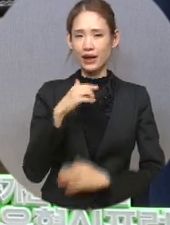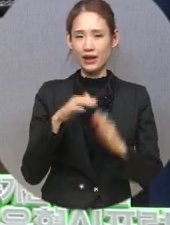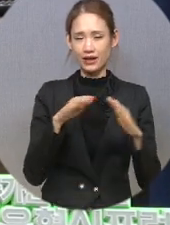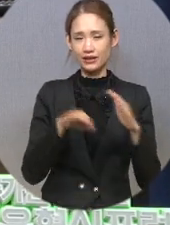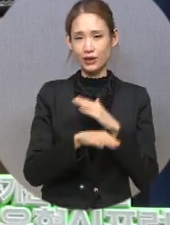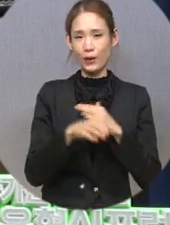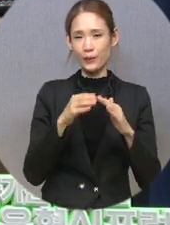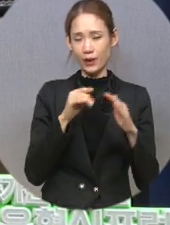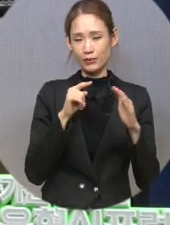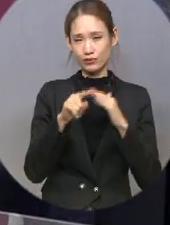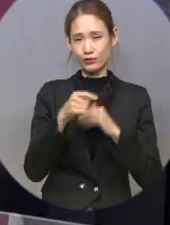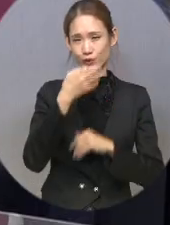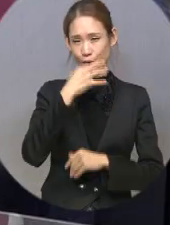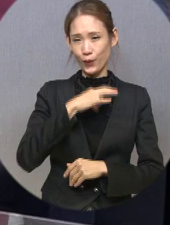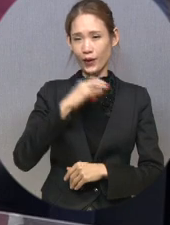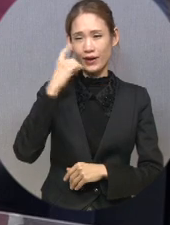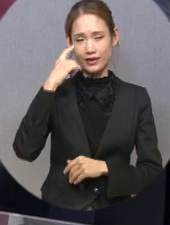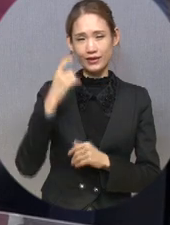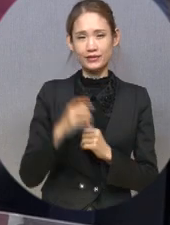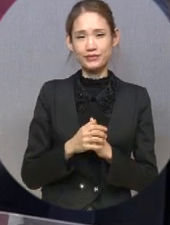어떤 효과라고 생각을 합니다.